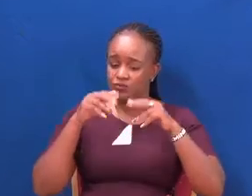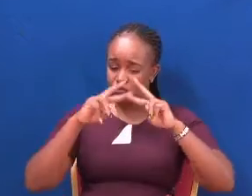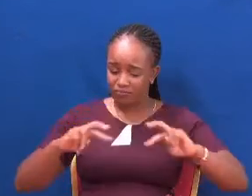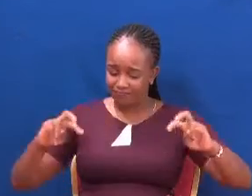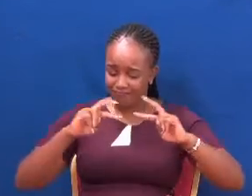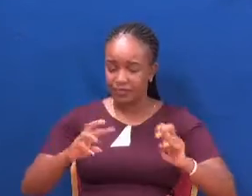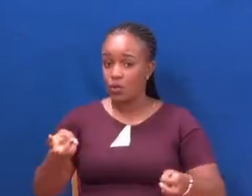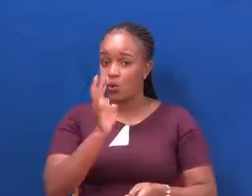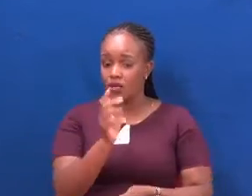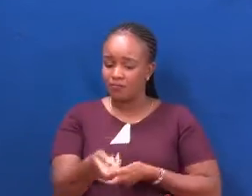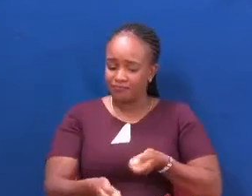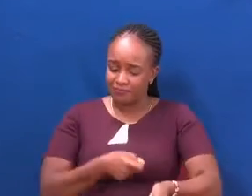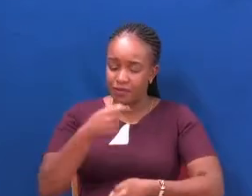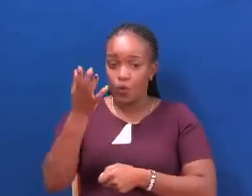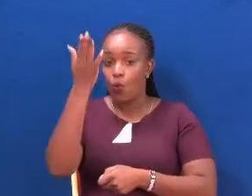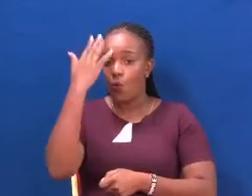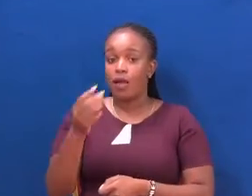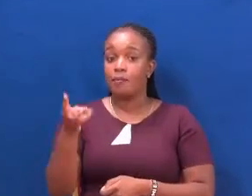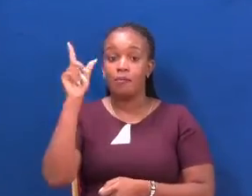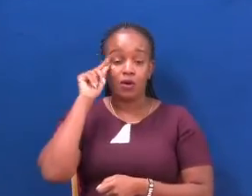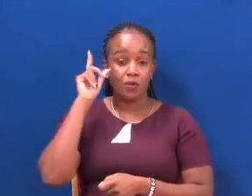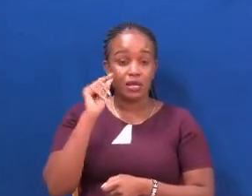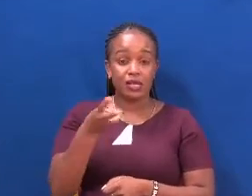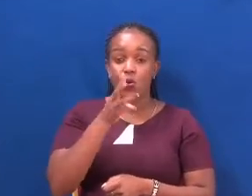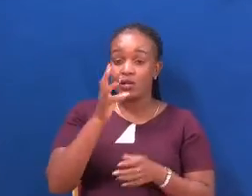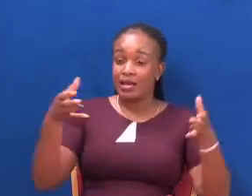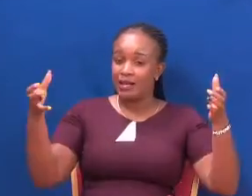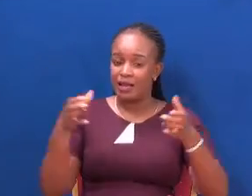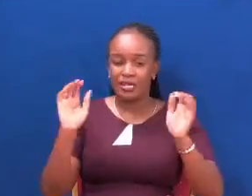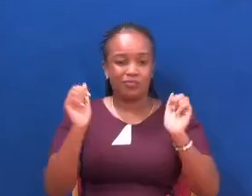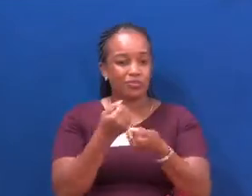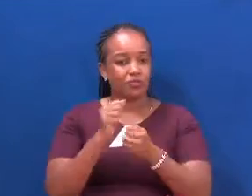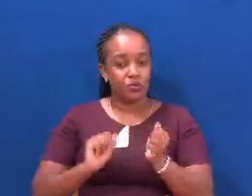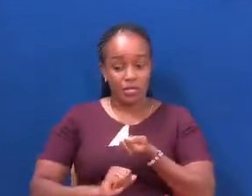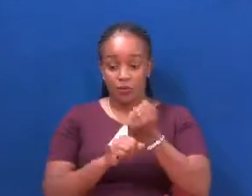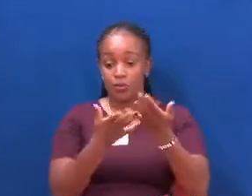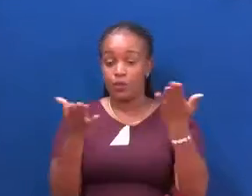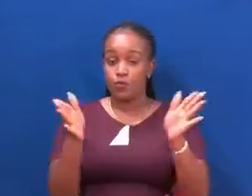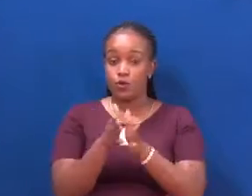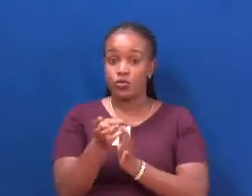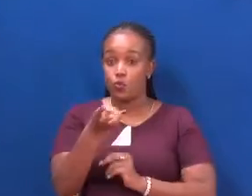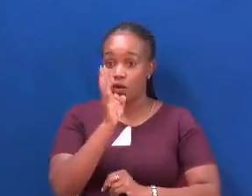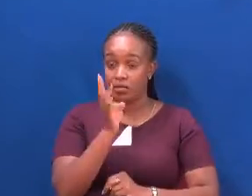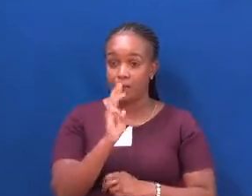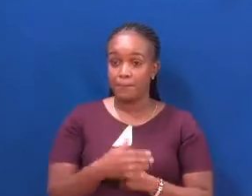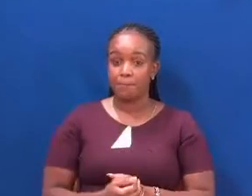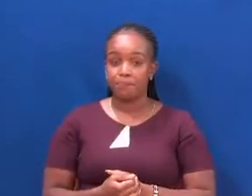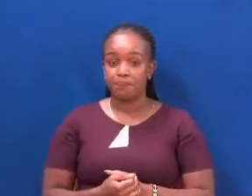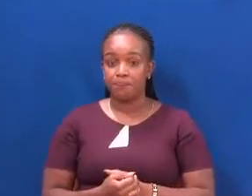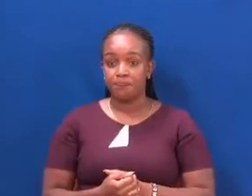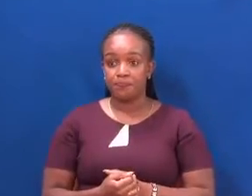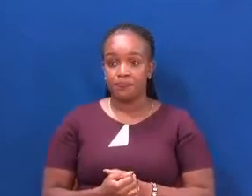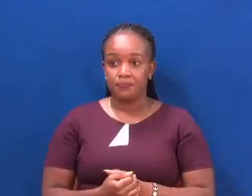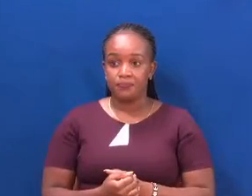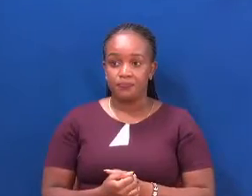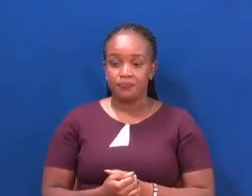Mombasa Water Company is unable to supply the basic commodity on a regular basis. Kini maji inaletewa asubuhi